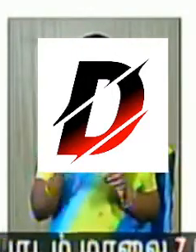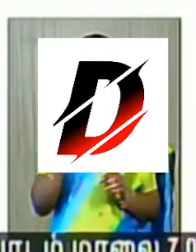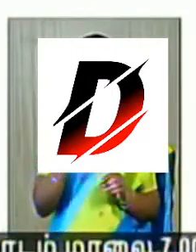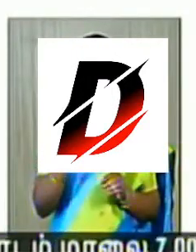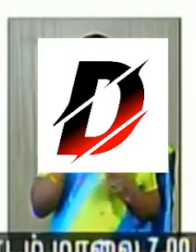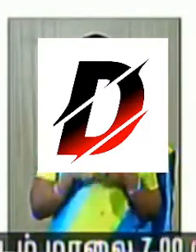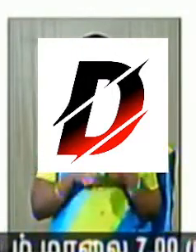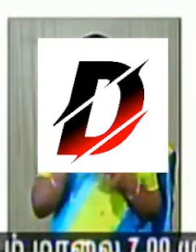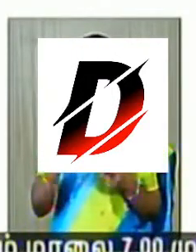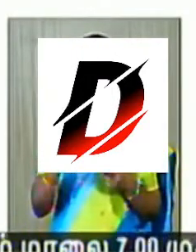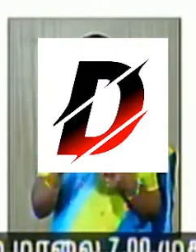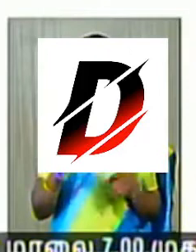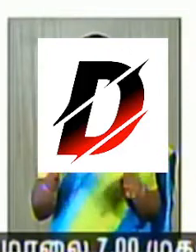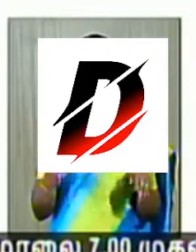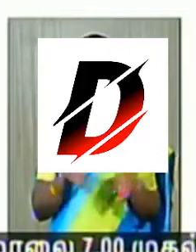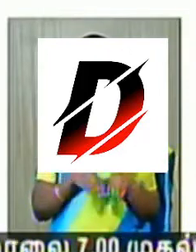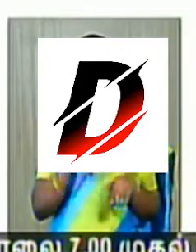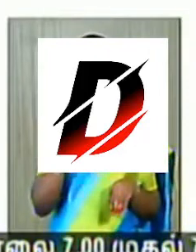2+4 6